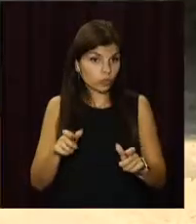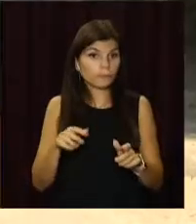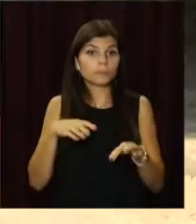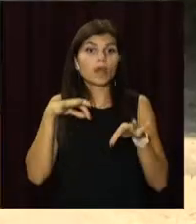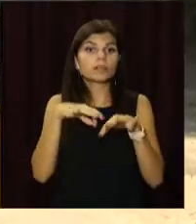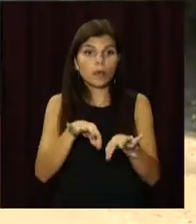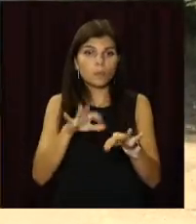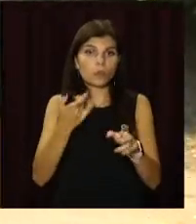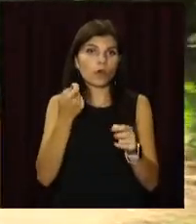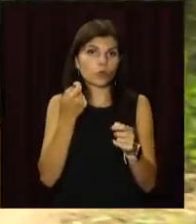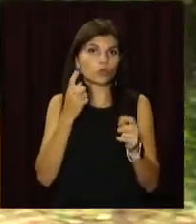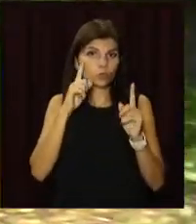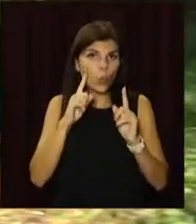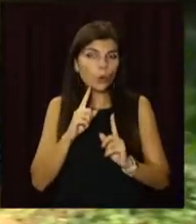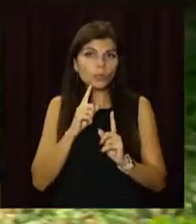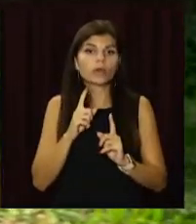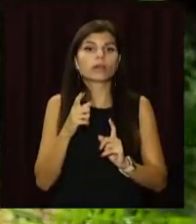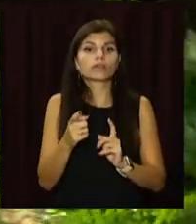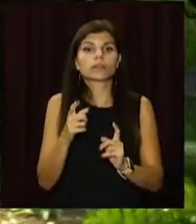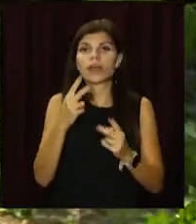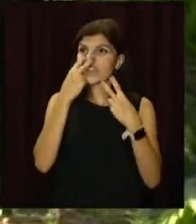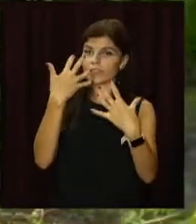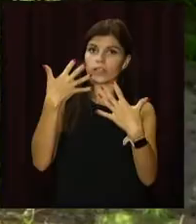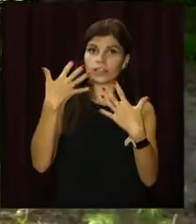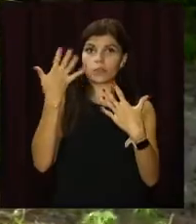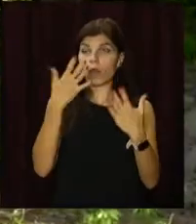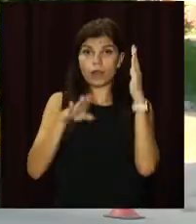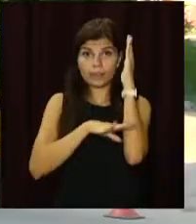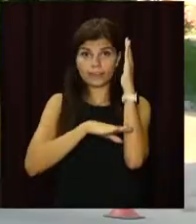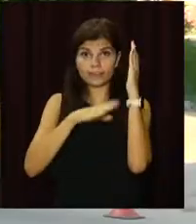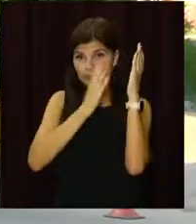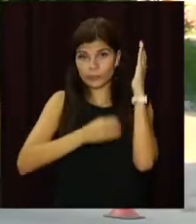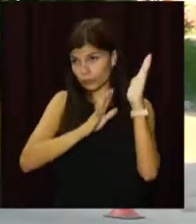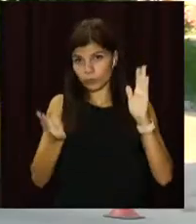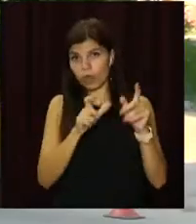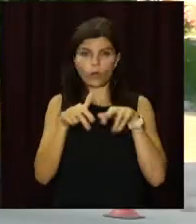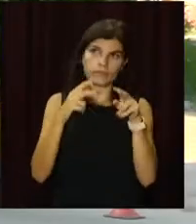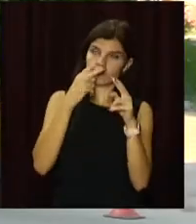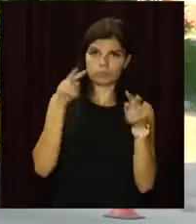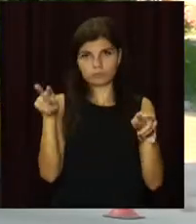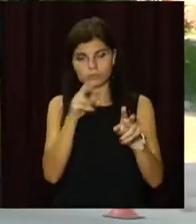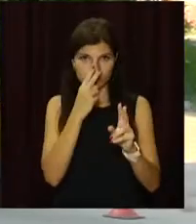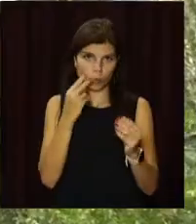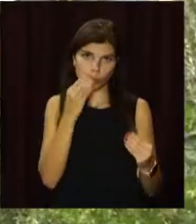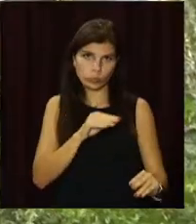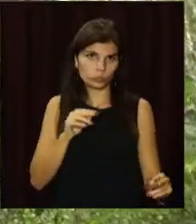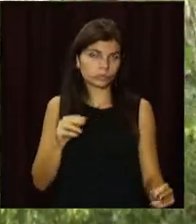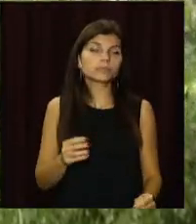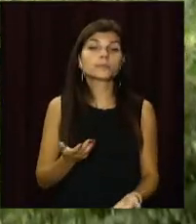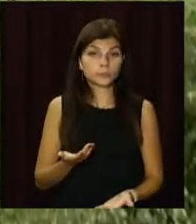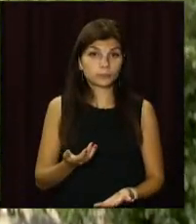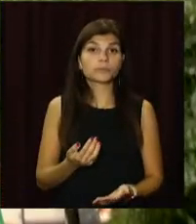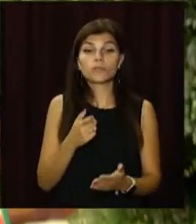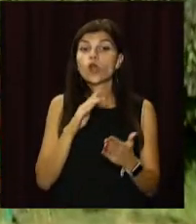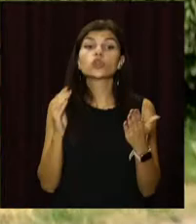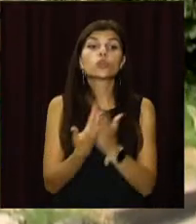маршрутним транспортом, покращить видимість перехрестя учасників дорожнього руху. Паралельно з